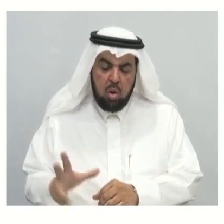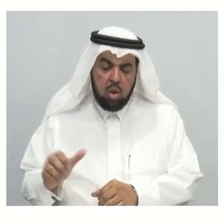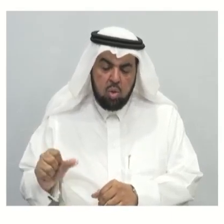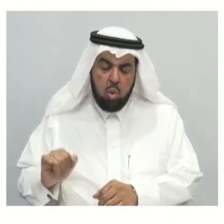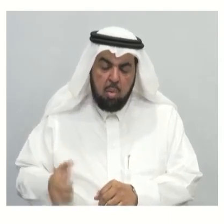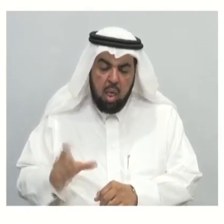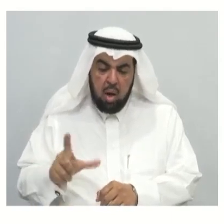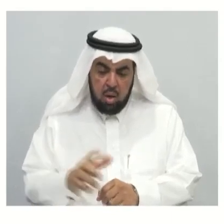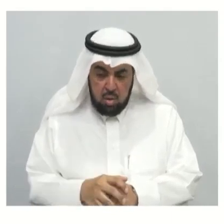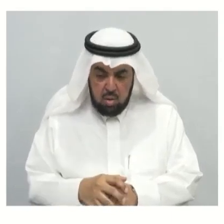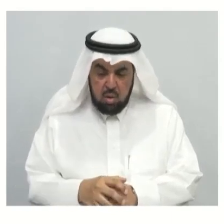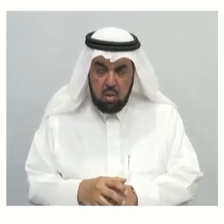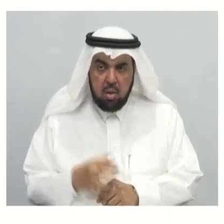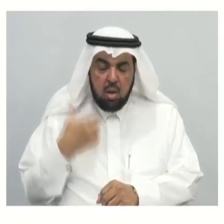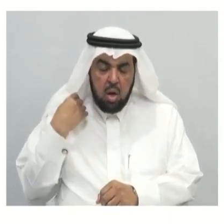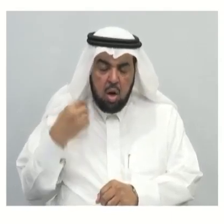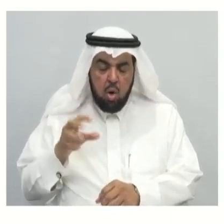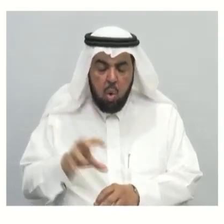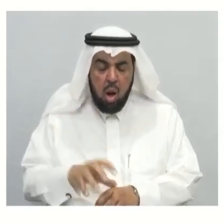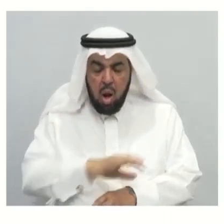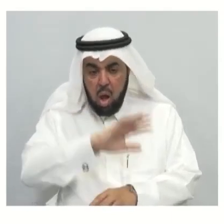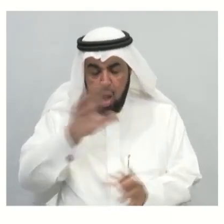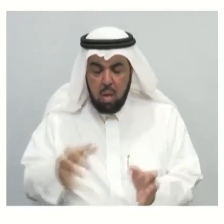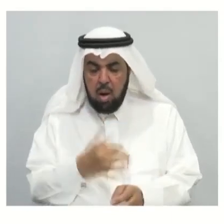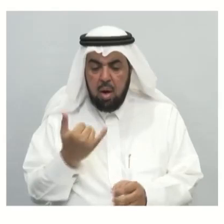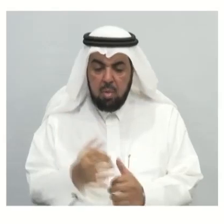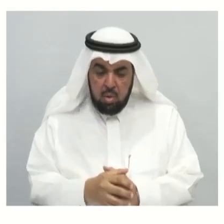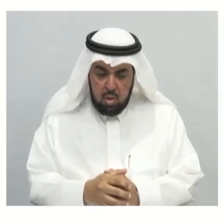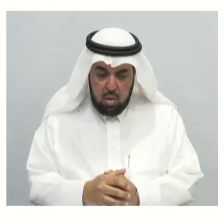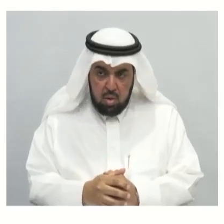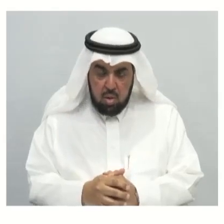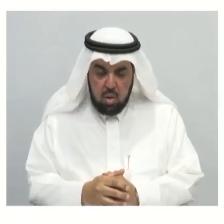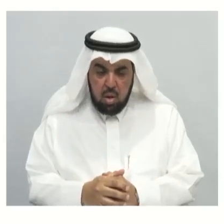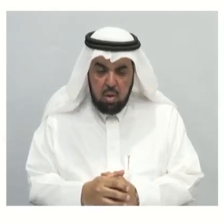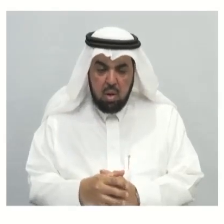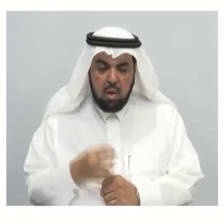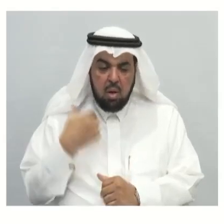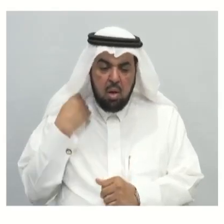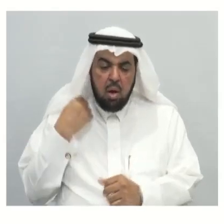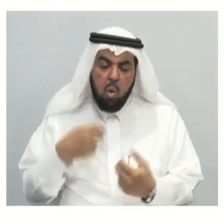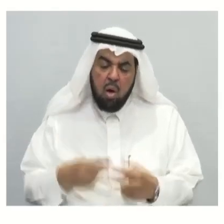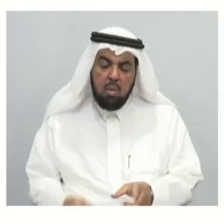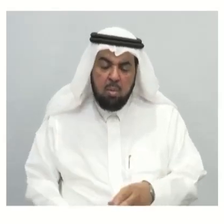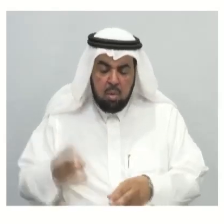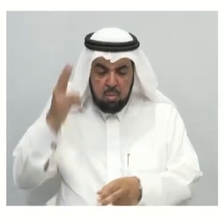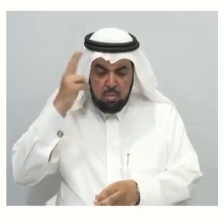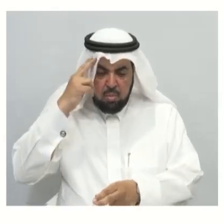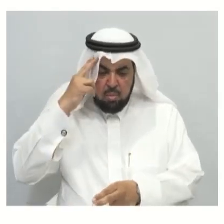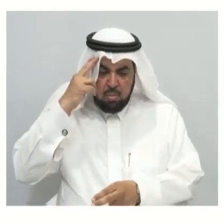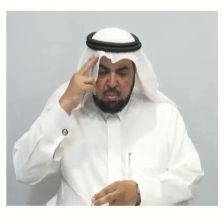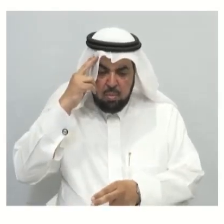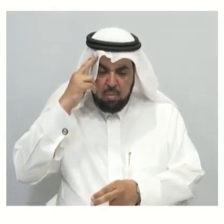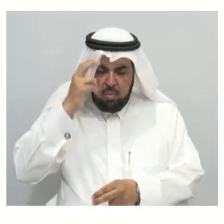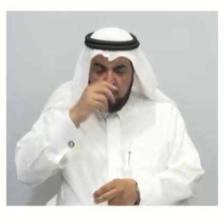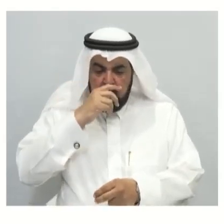اذا هذه دول العالم العربي معلومات اثرائيه اعلنت المملكه العربيه السعوديه هنا